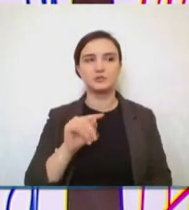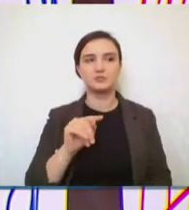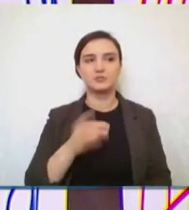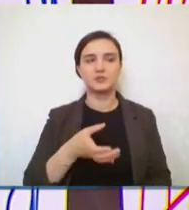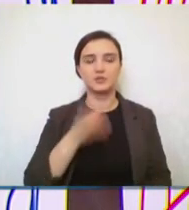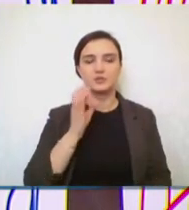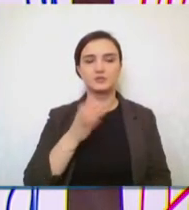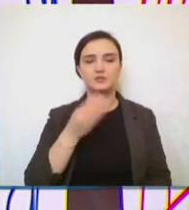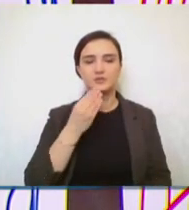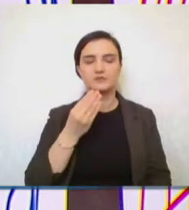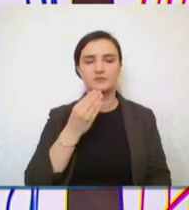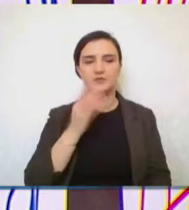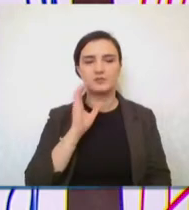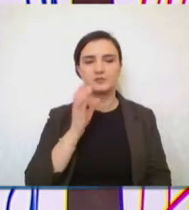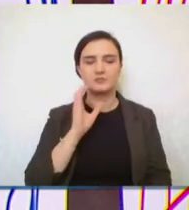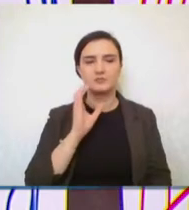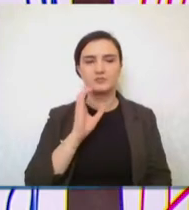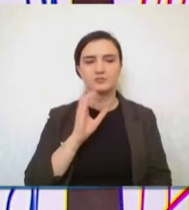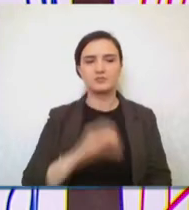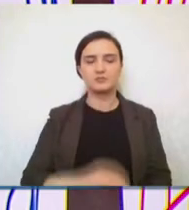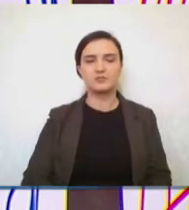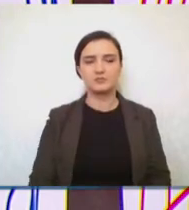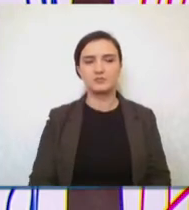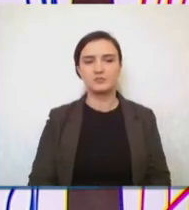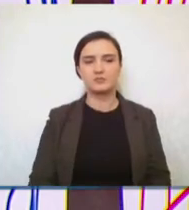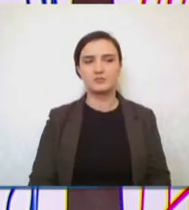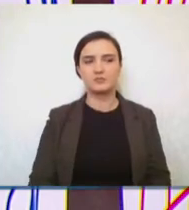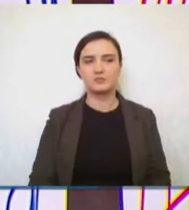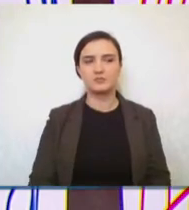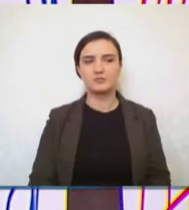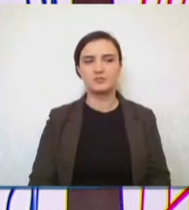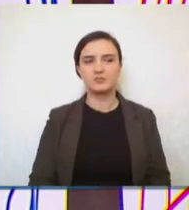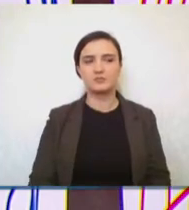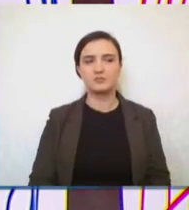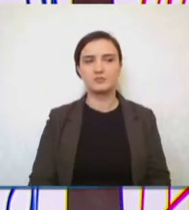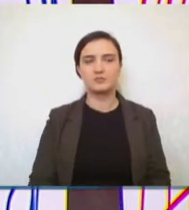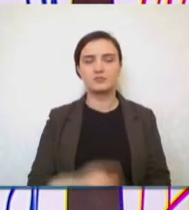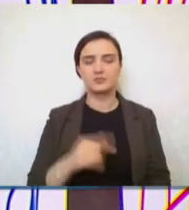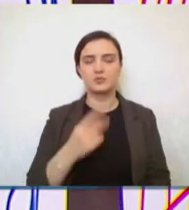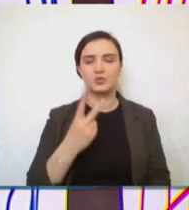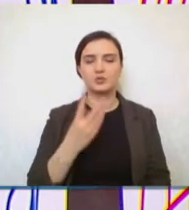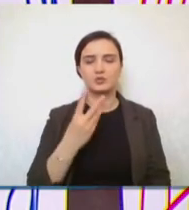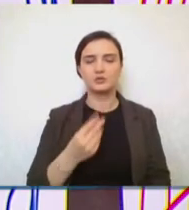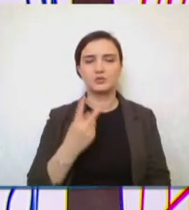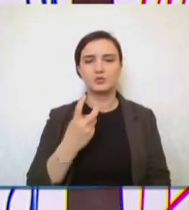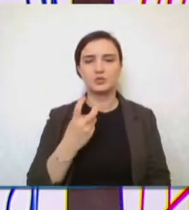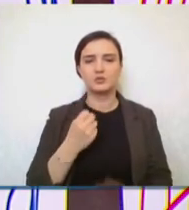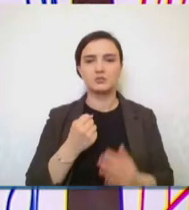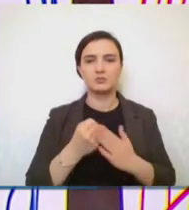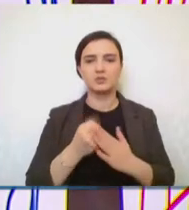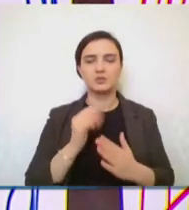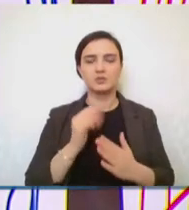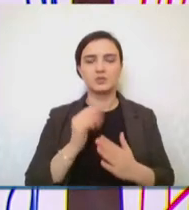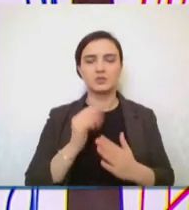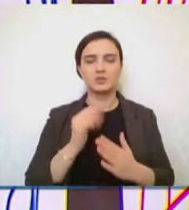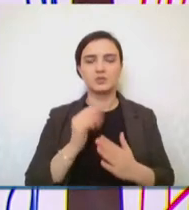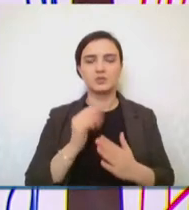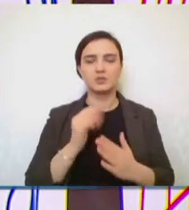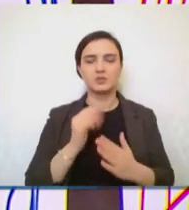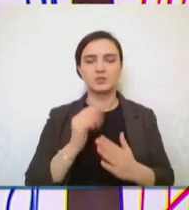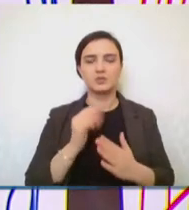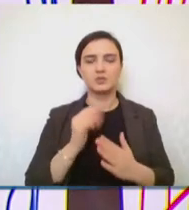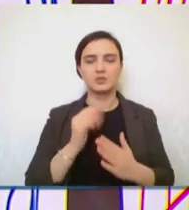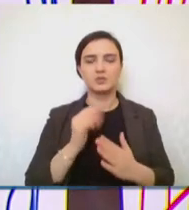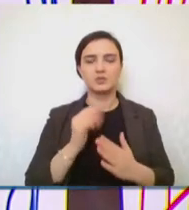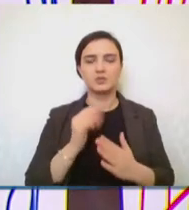უამლესას, სტამლებს არაც ხართ, მაგრამ ეხლა ეს ორი დღეა, 2-3 დღეა თითქმის საღამოდი და დღე ნორმალურად